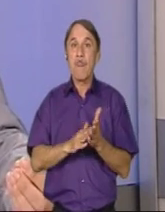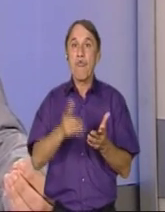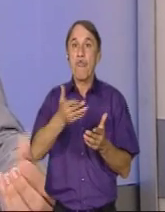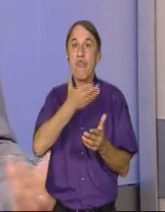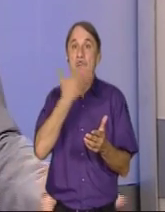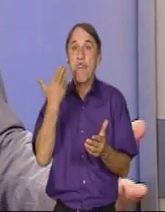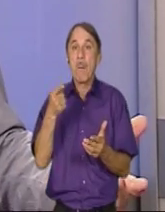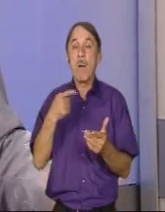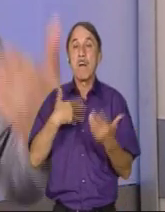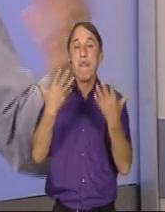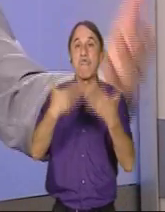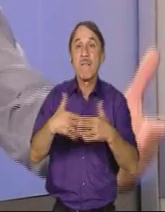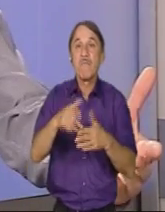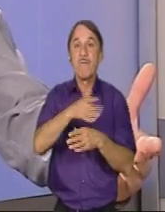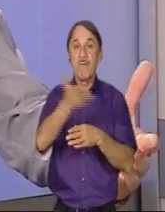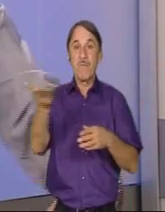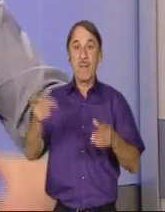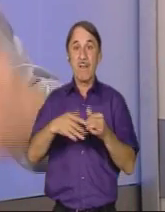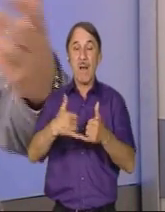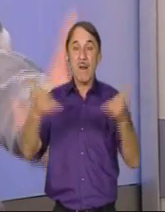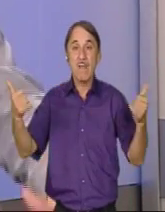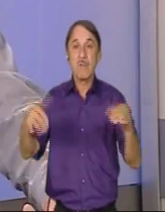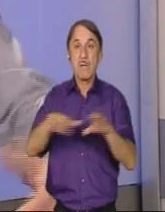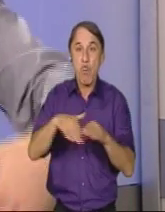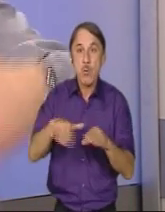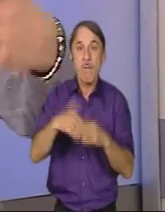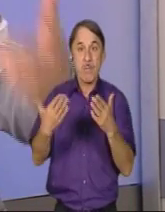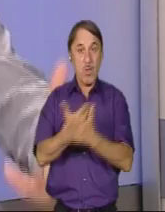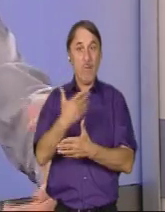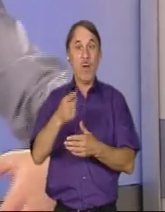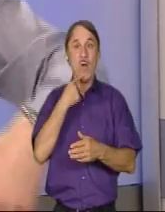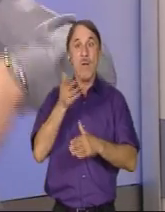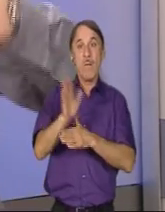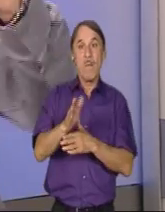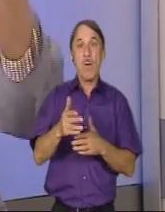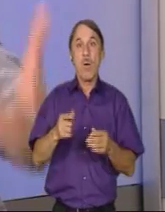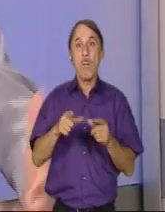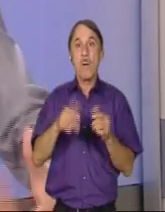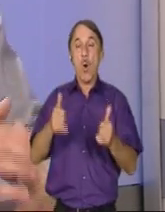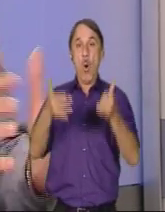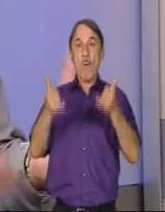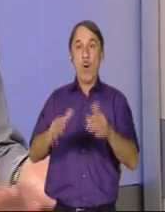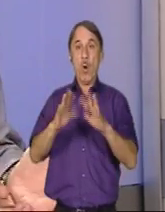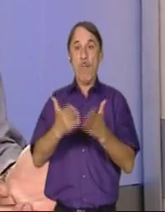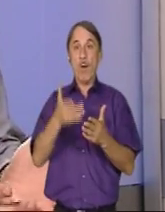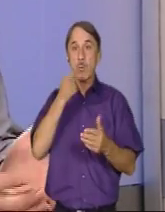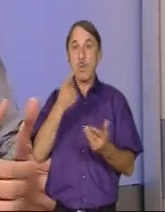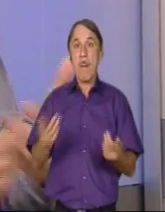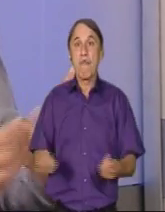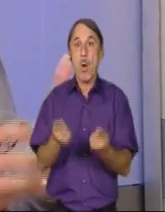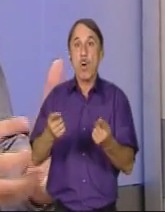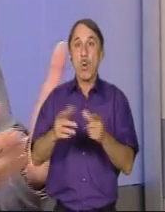banaka nema ekonomije. Bez naših privrednika nema zapošljavanja, nema novih radnih mesta, nema onoga što